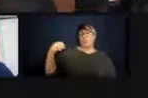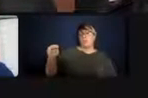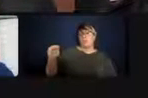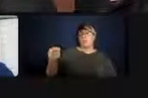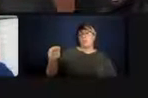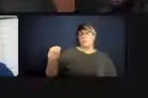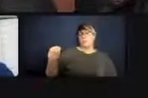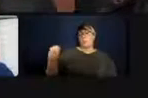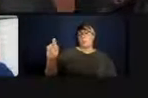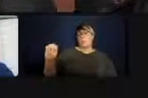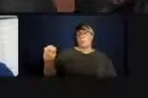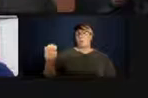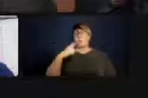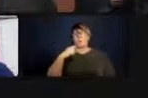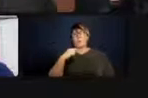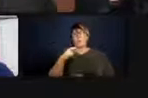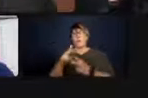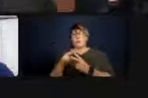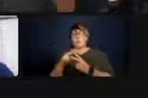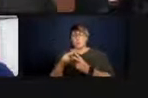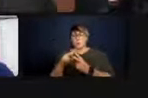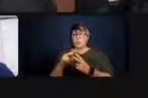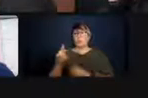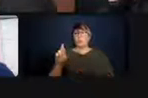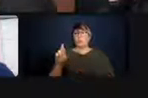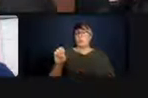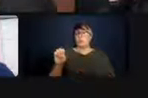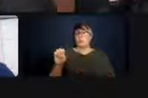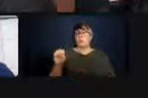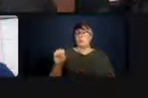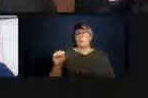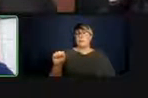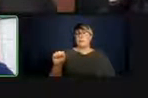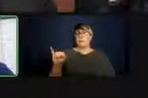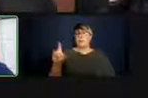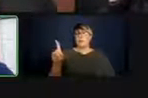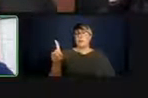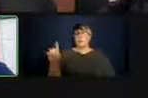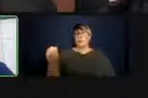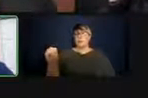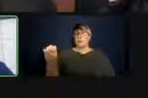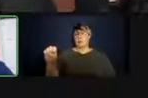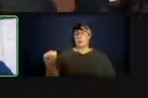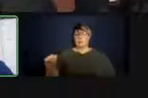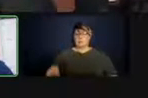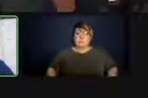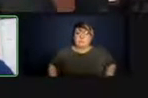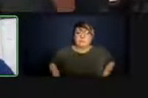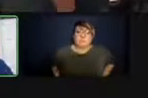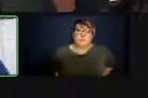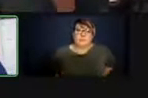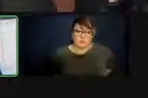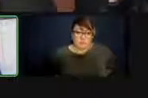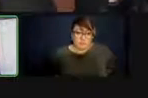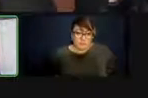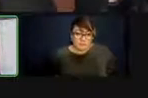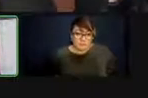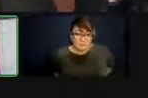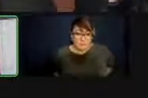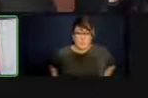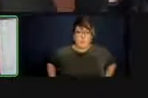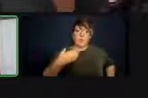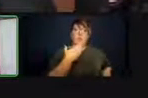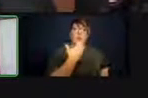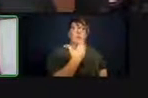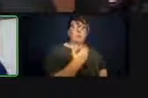وفي الشريحة التالية أود أن أعطي الكلمة للزميل مور لكي يقدم عرضه